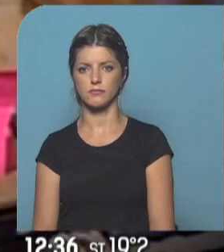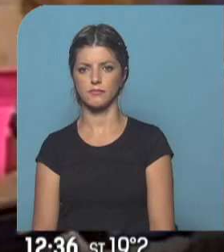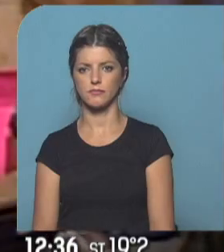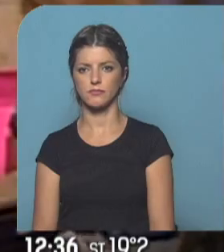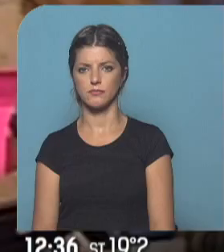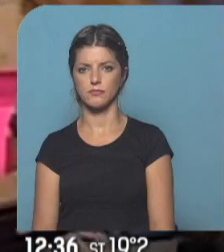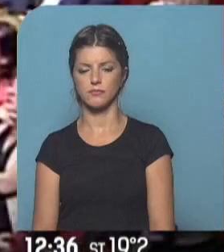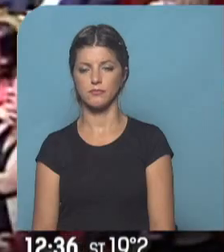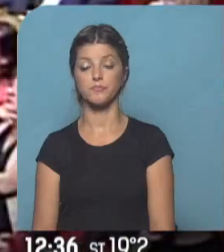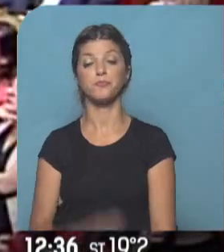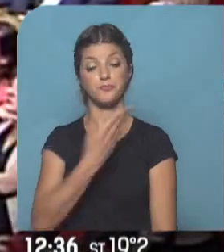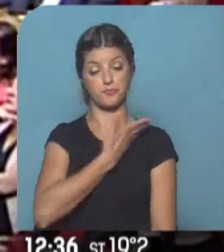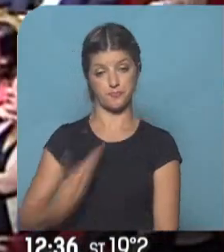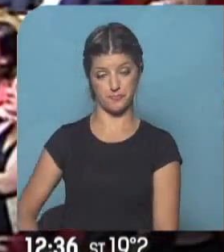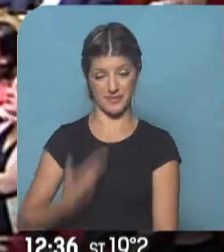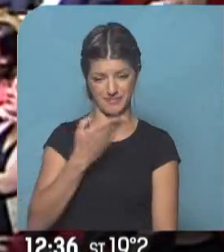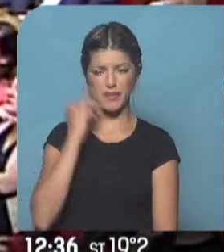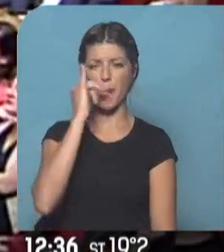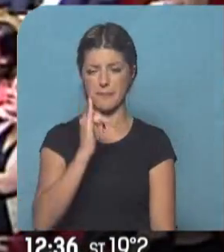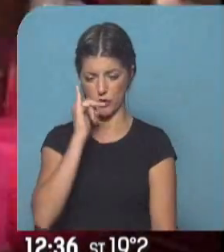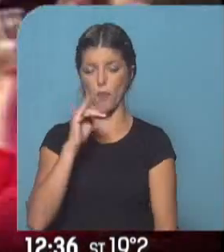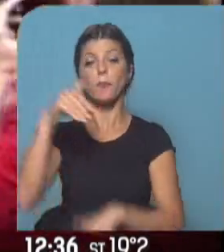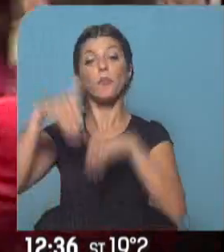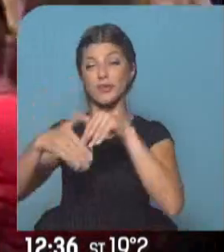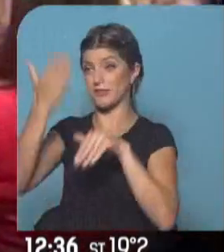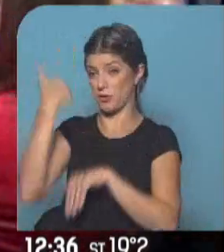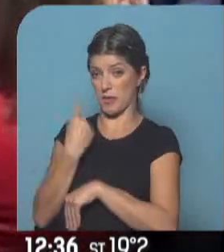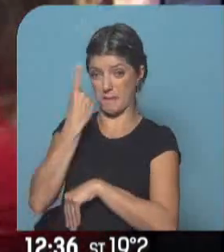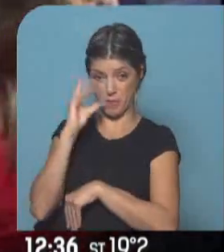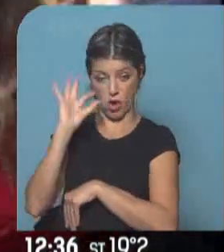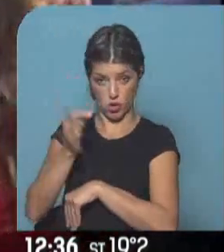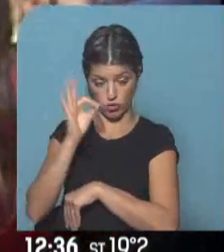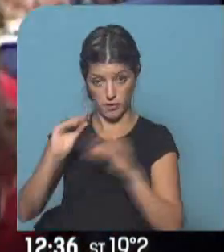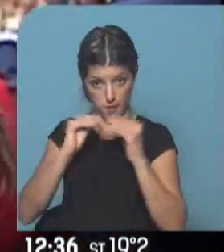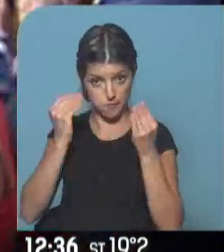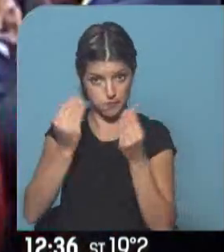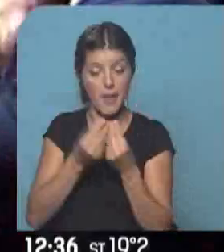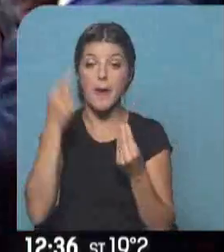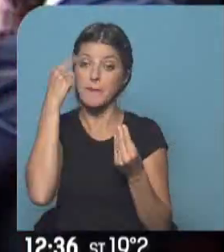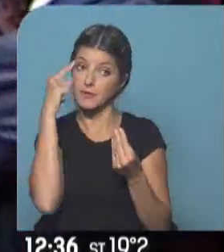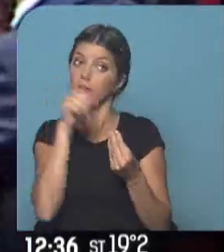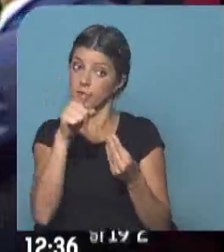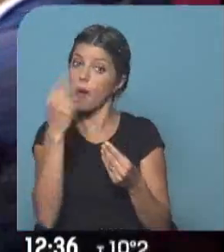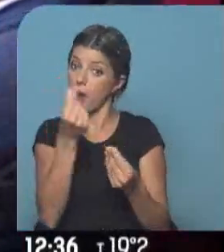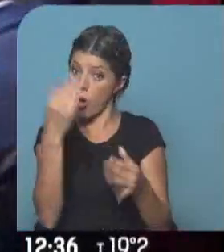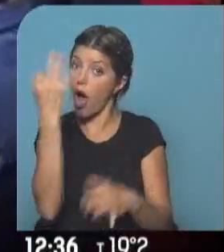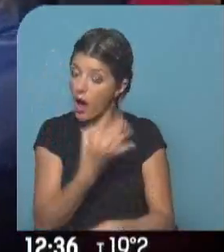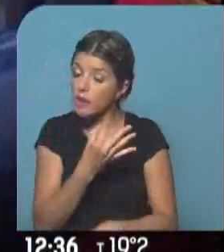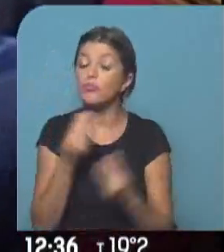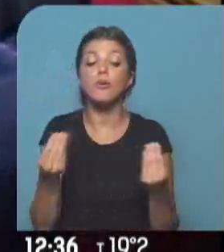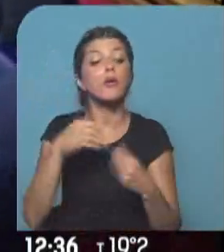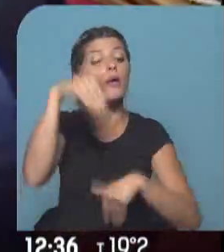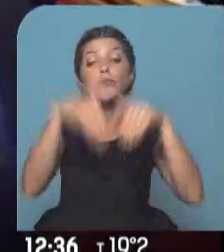El presidente planteó que los resultados del referéndum del 1O deben ser considerados válidos, al entender que las